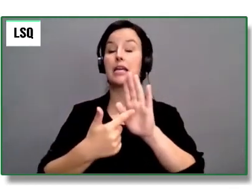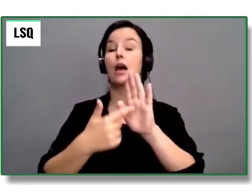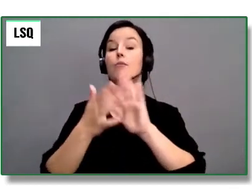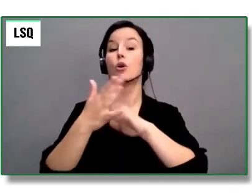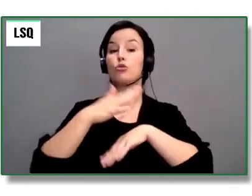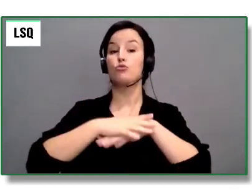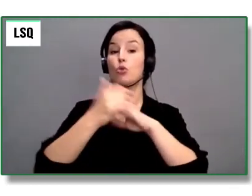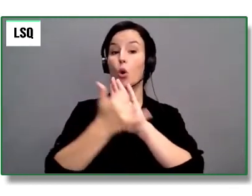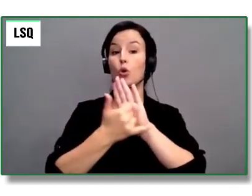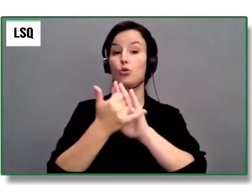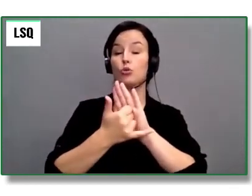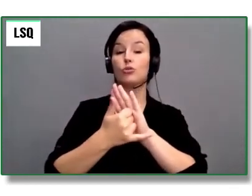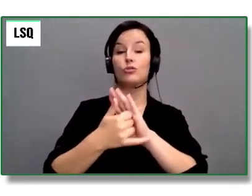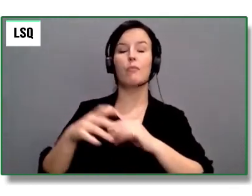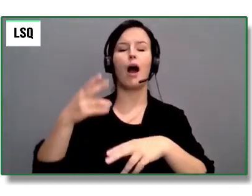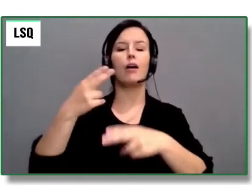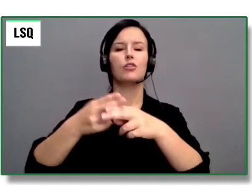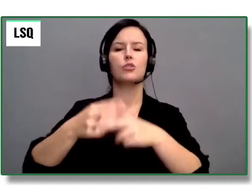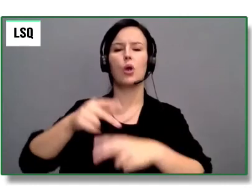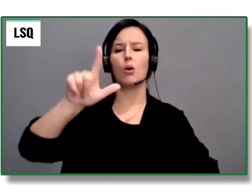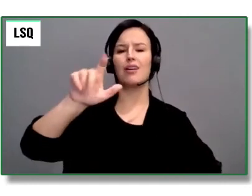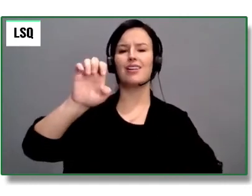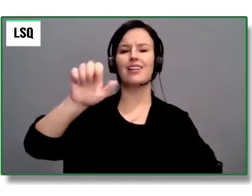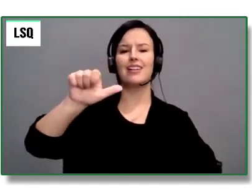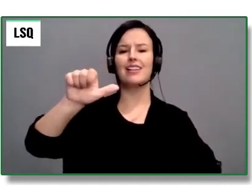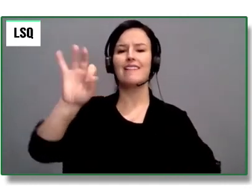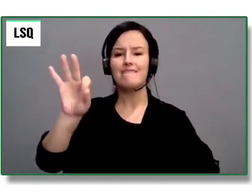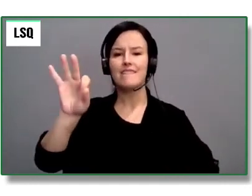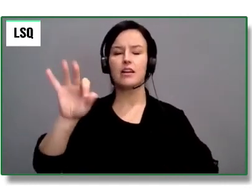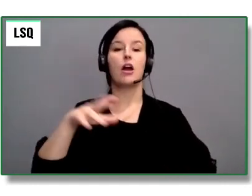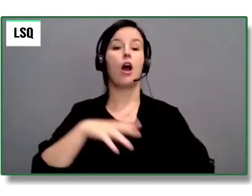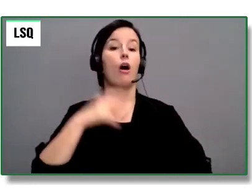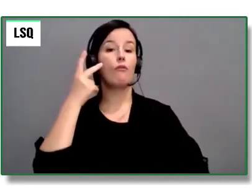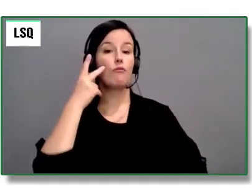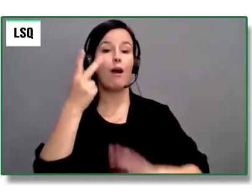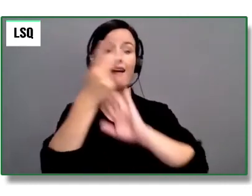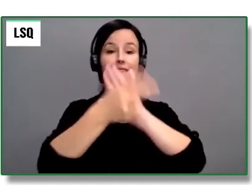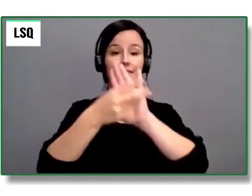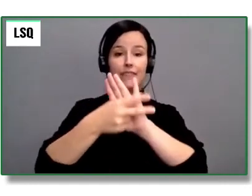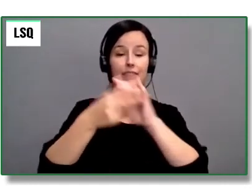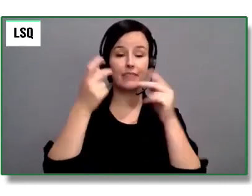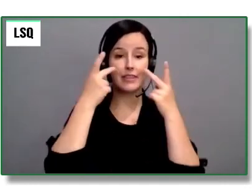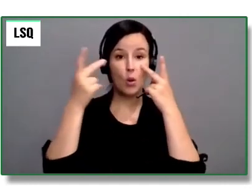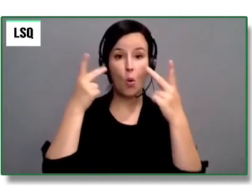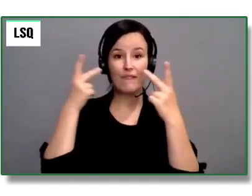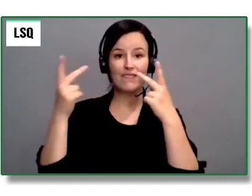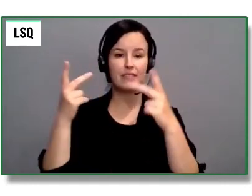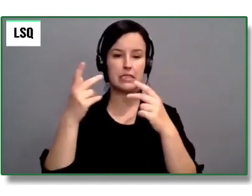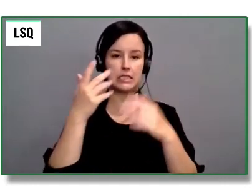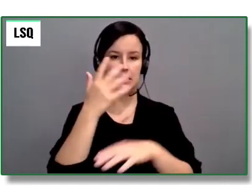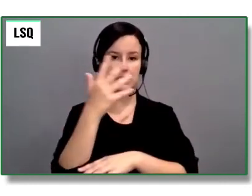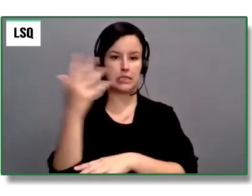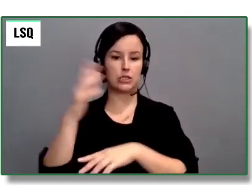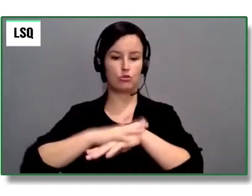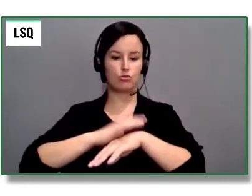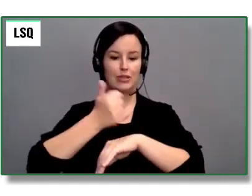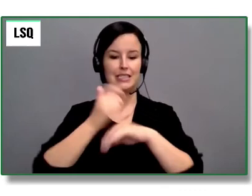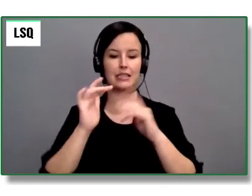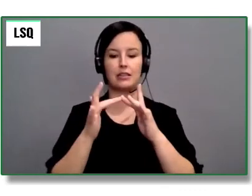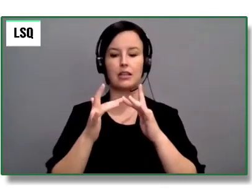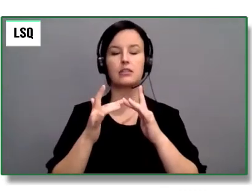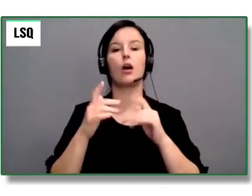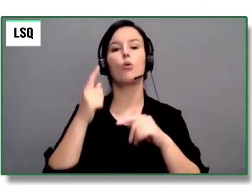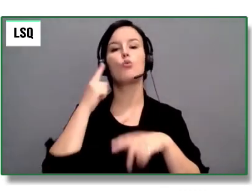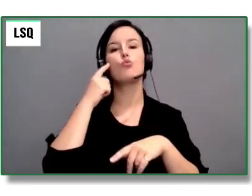leur chaîne YouTube. Vous pouvez voir, il y a des vidéos, la visite virtuelle des arbres du parc du lac